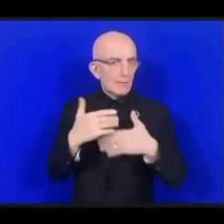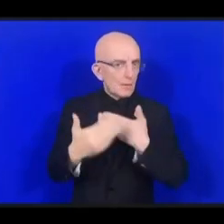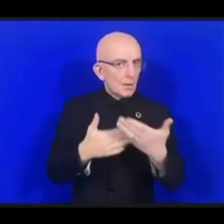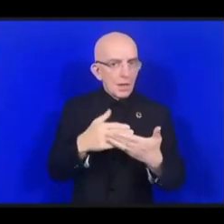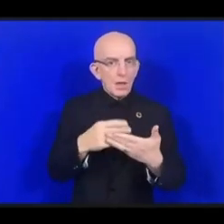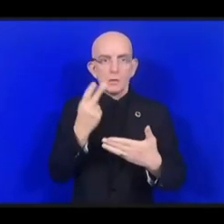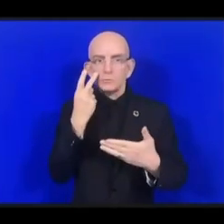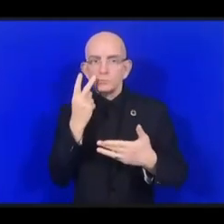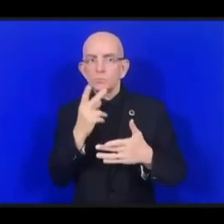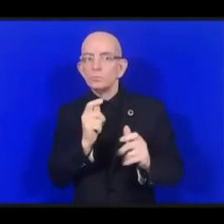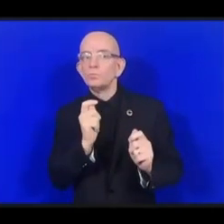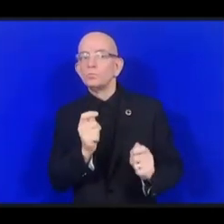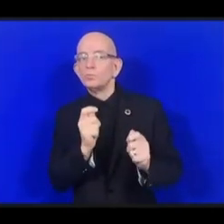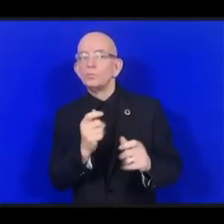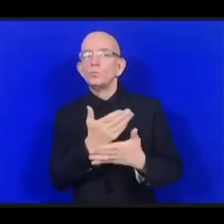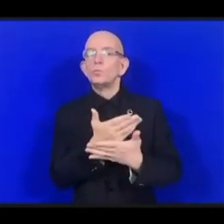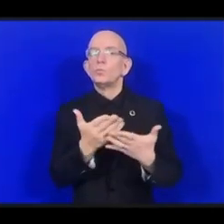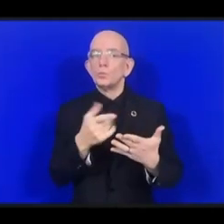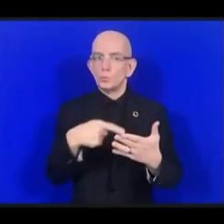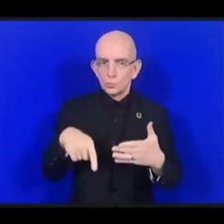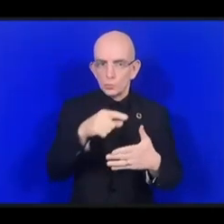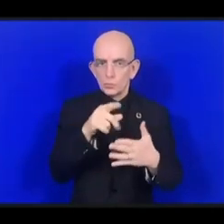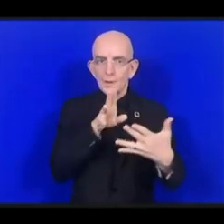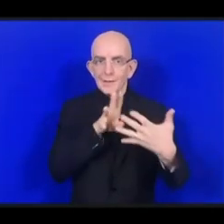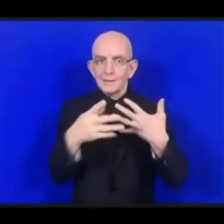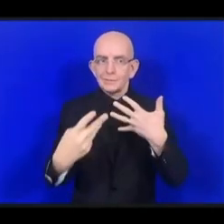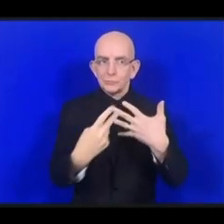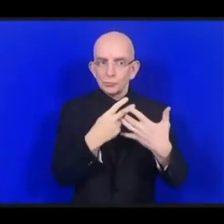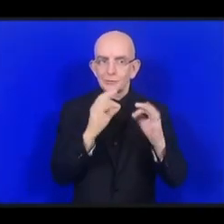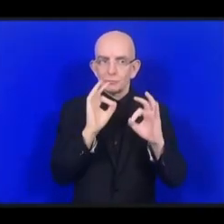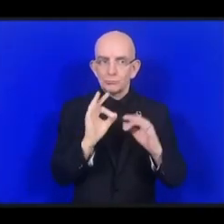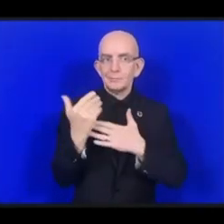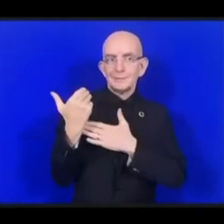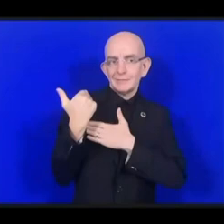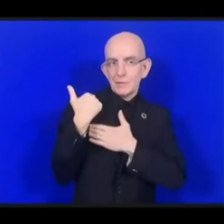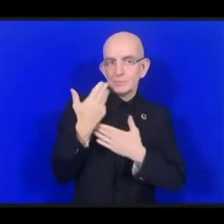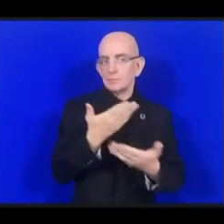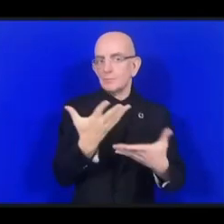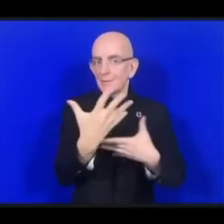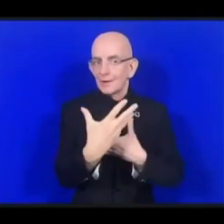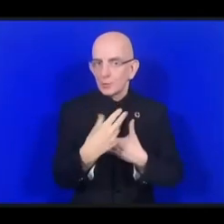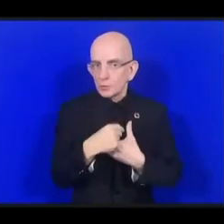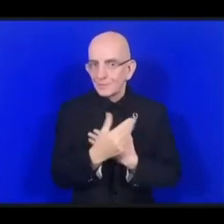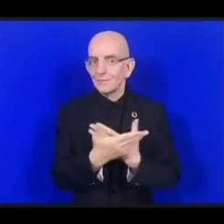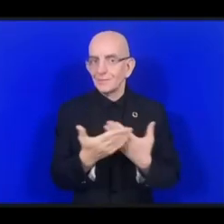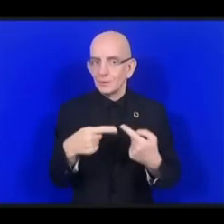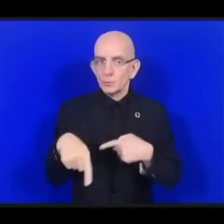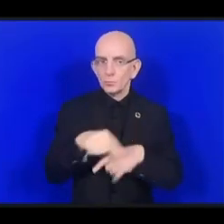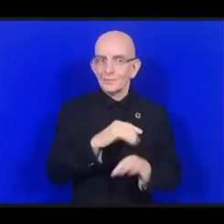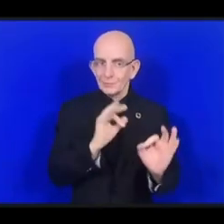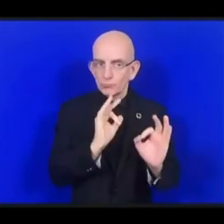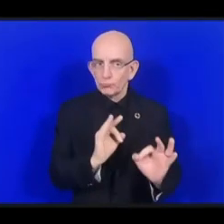な協議というものを進めていきたいと思いますそして国際的な協力